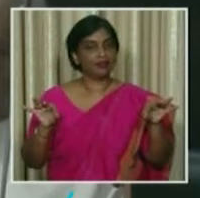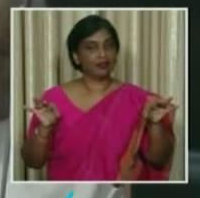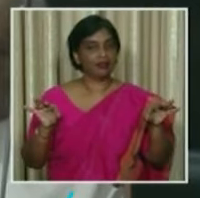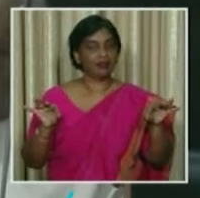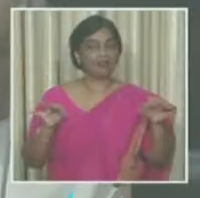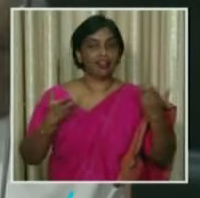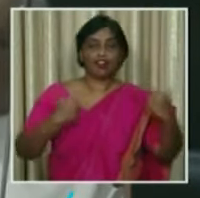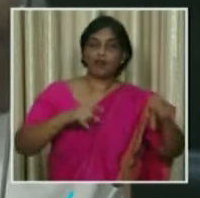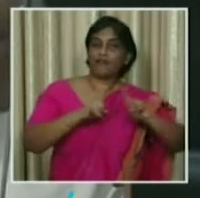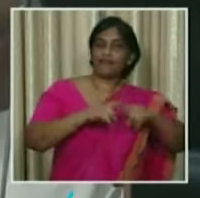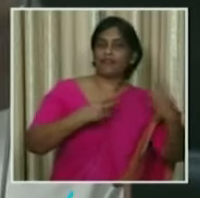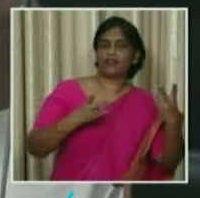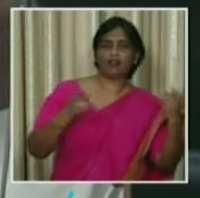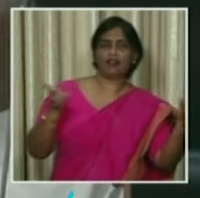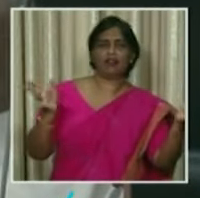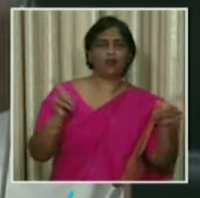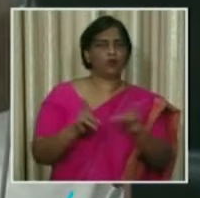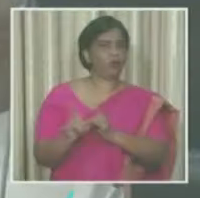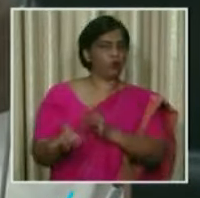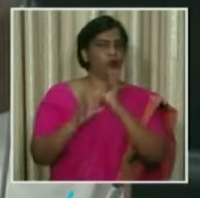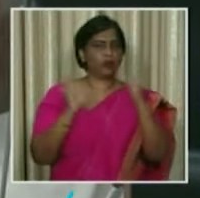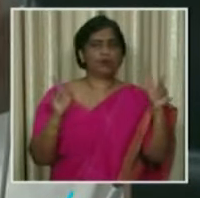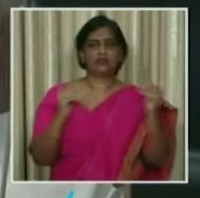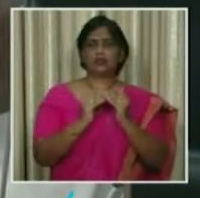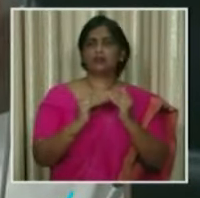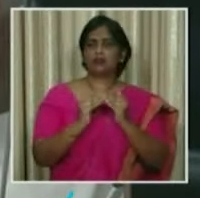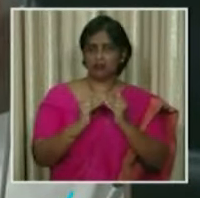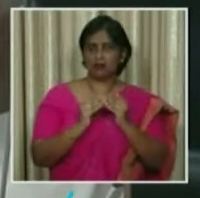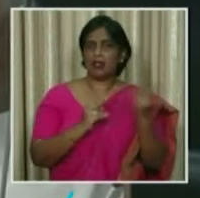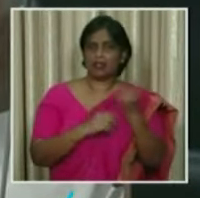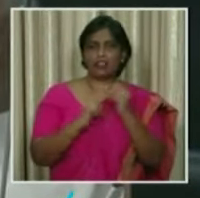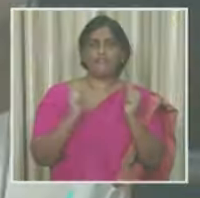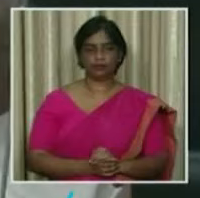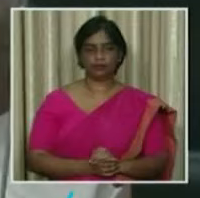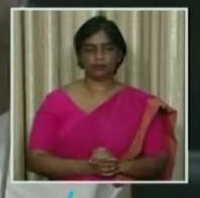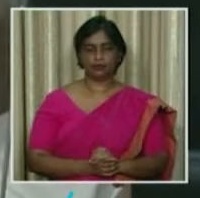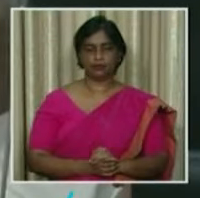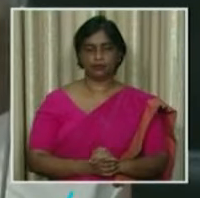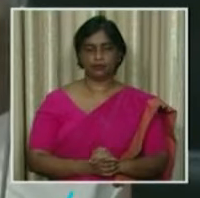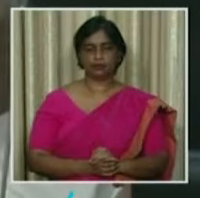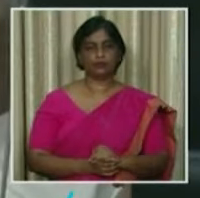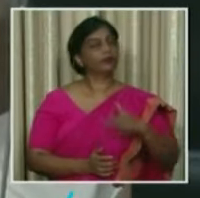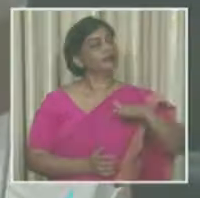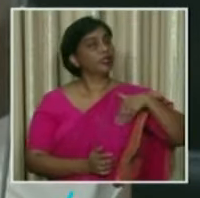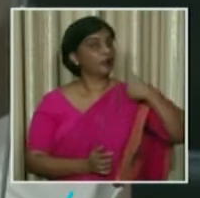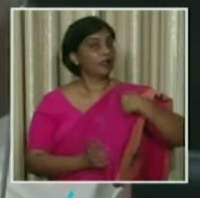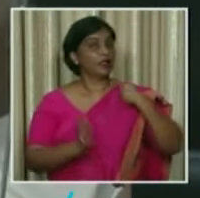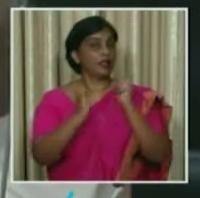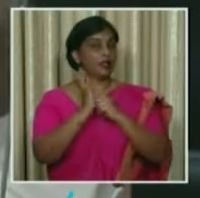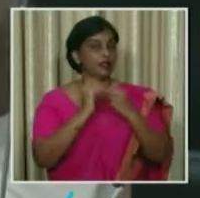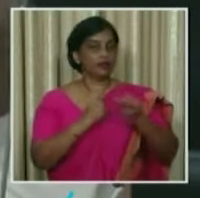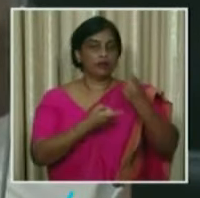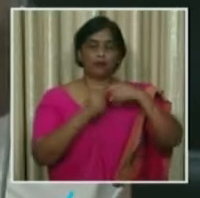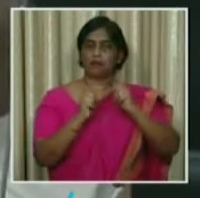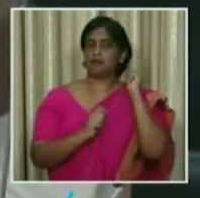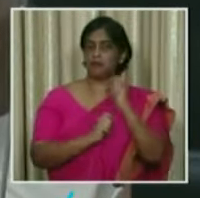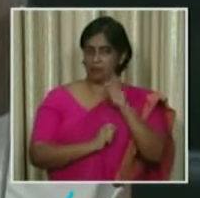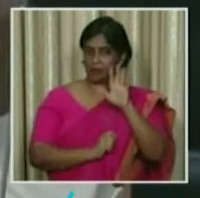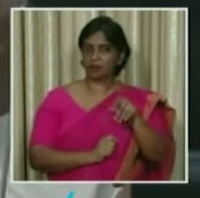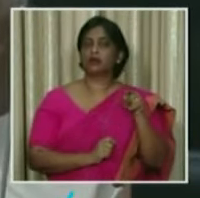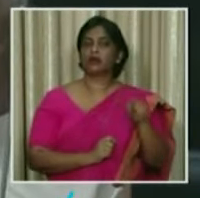වන්නමයි දෙකම එක විදියට කරන්ට යනවා වගේ. ඒ දෙකම කරන්ට බැරි වැඩක් අපි කරා. මූලික ණය ආපසු ගෙවීම